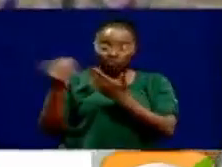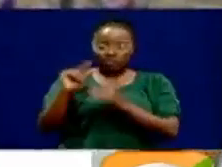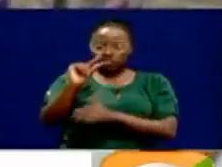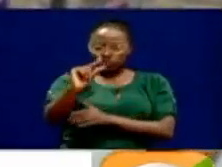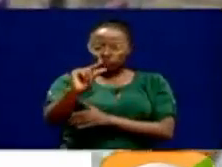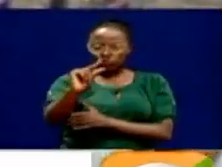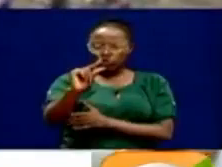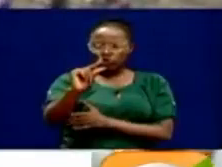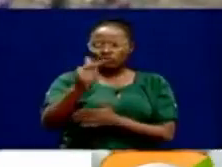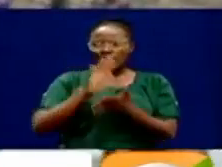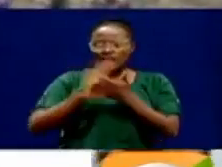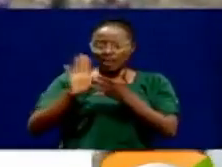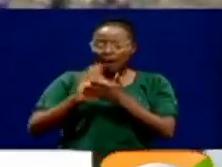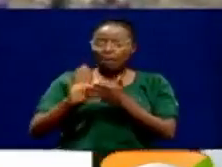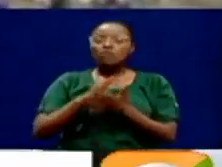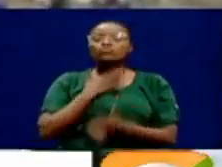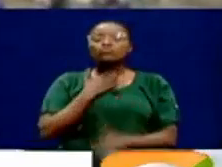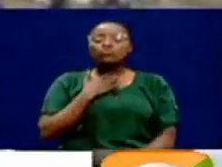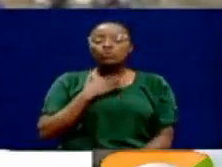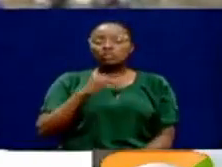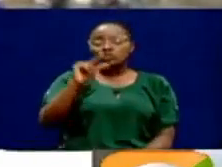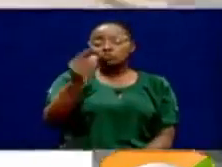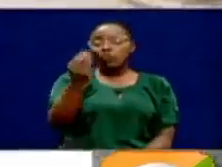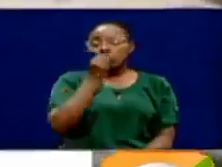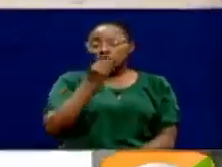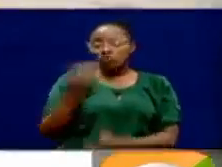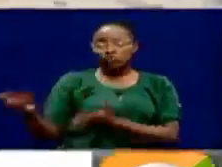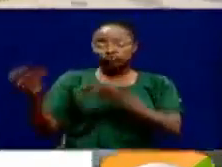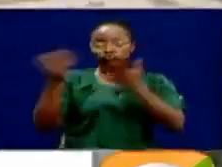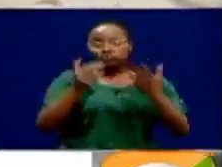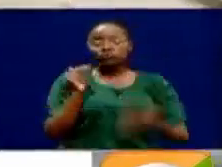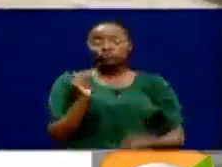sahi ki emergency, tunataka chakula kidogo iji haraka.